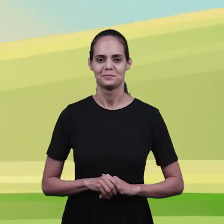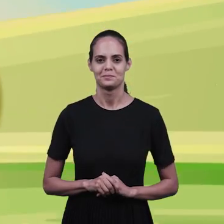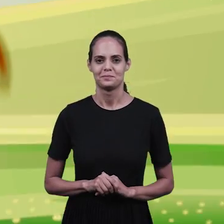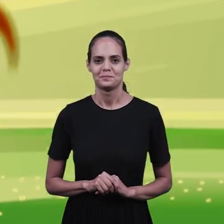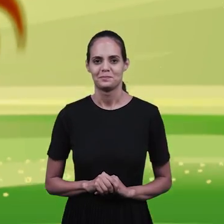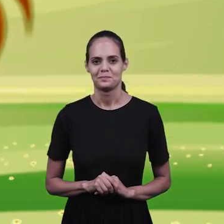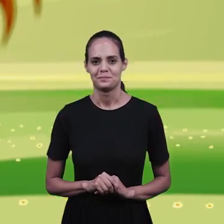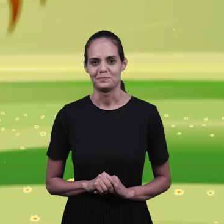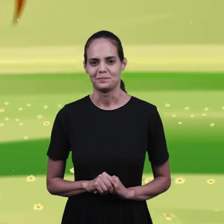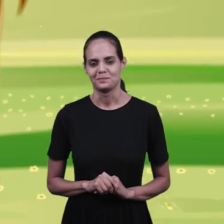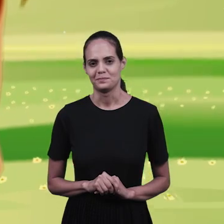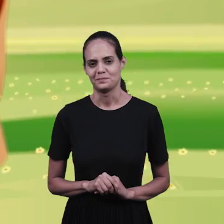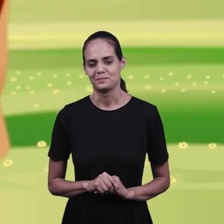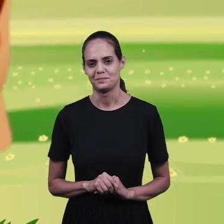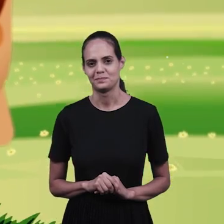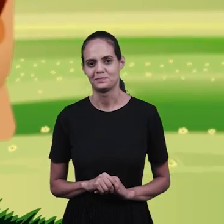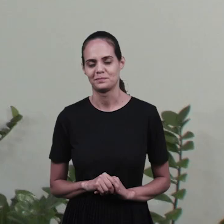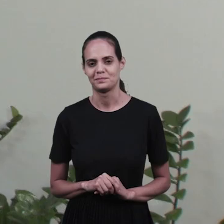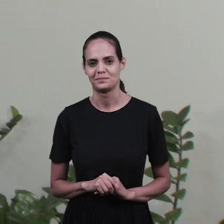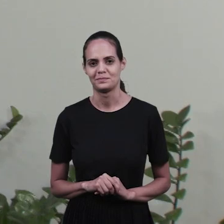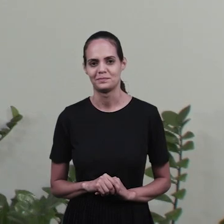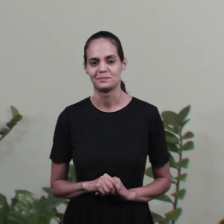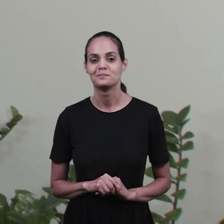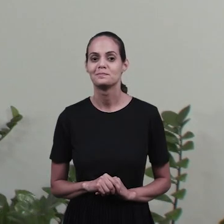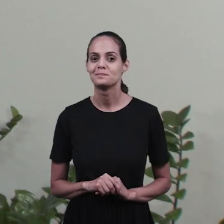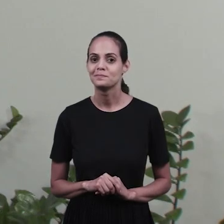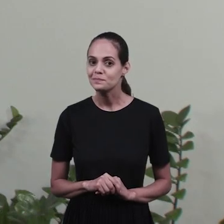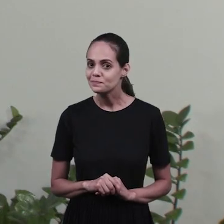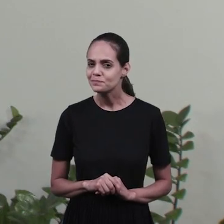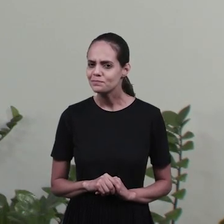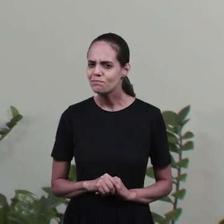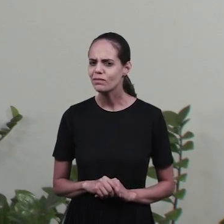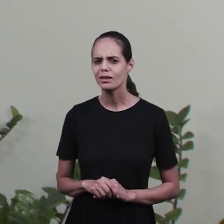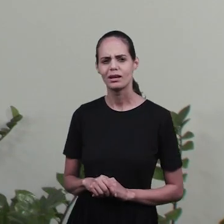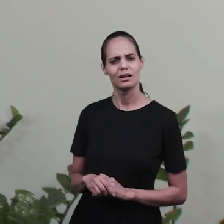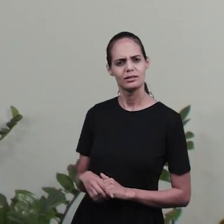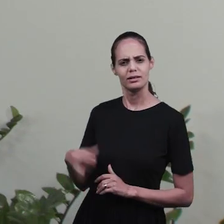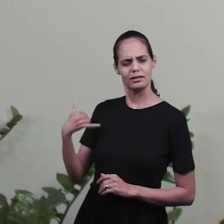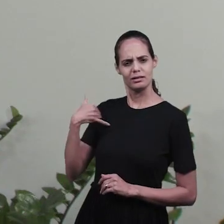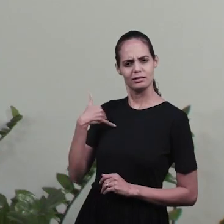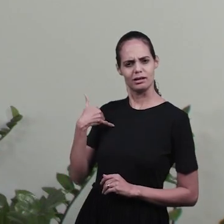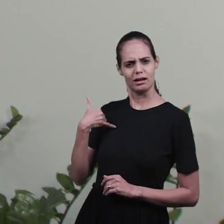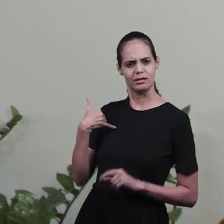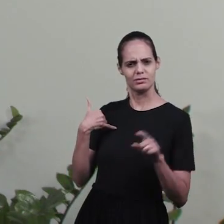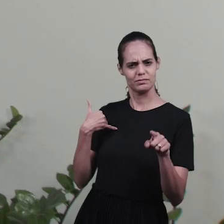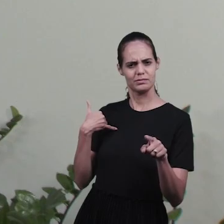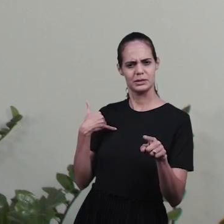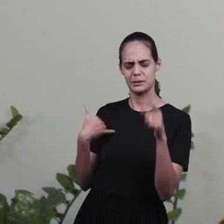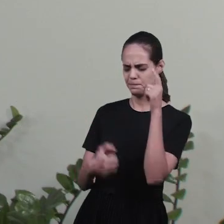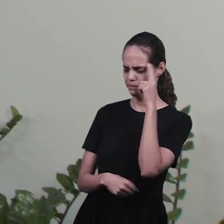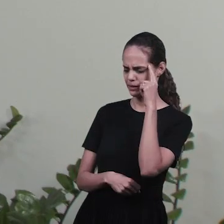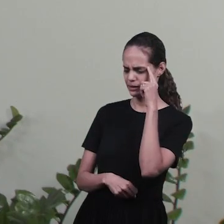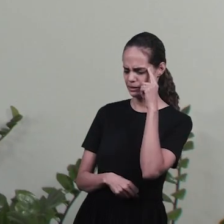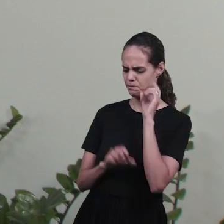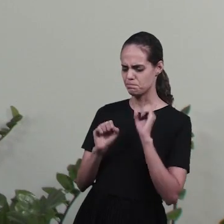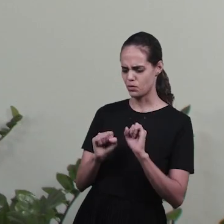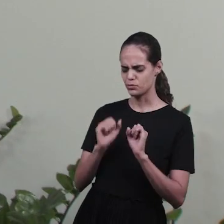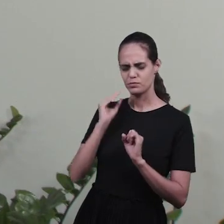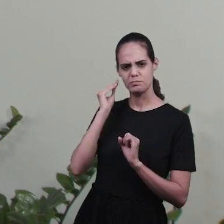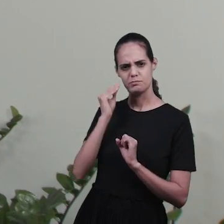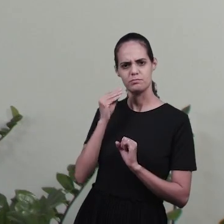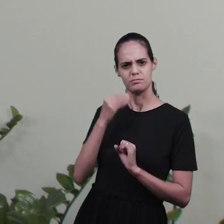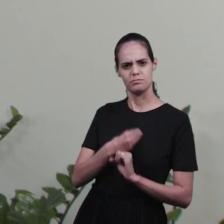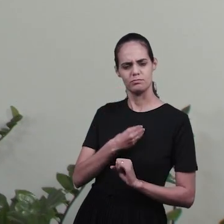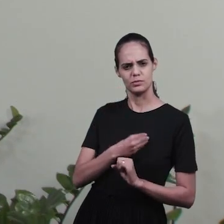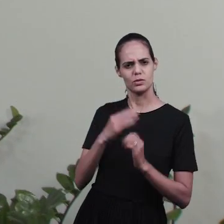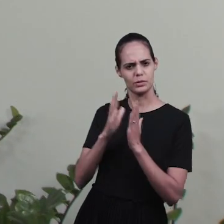Avec quel âge vous pensez que vous pouvez vivre une expérience avec la